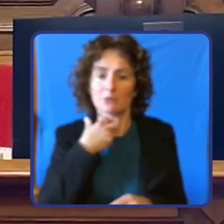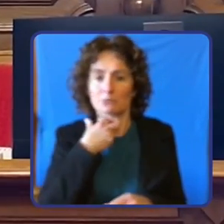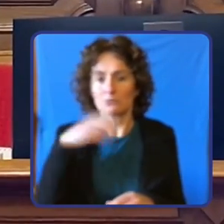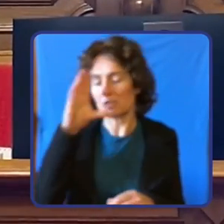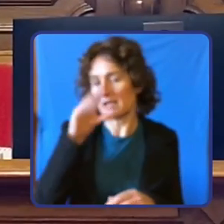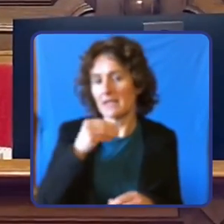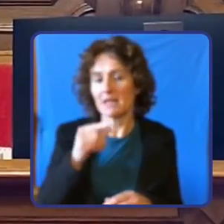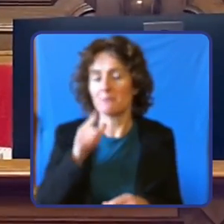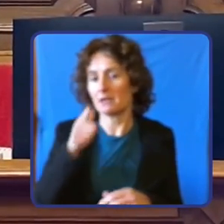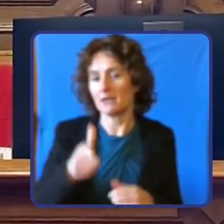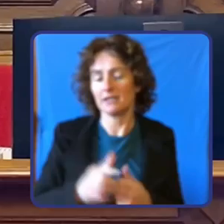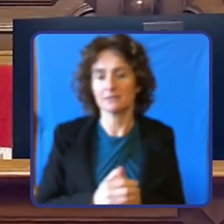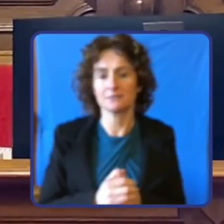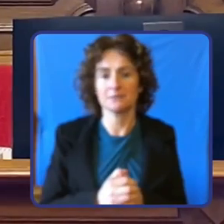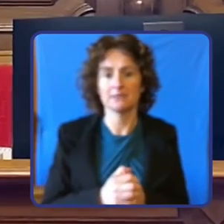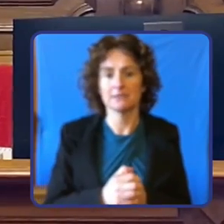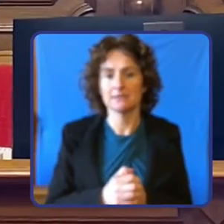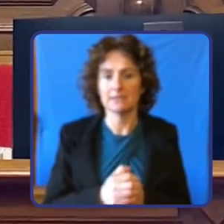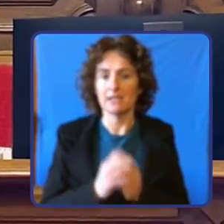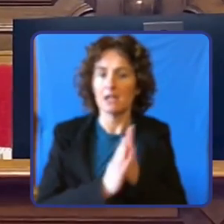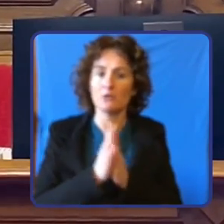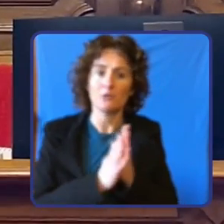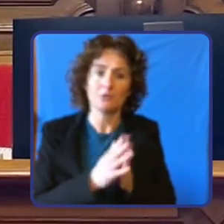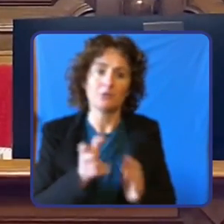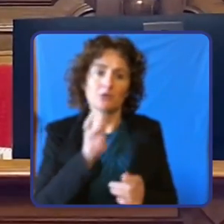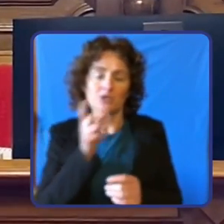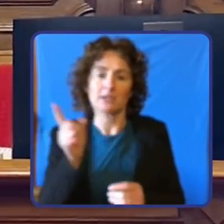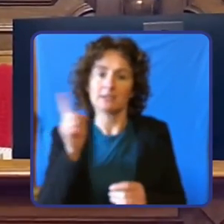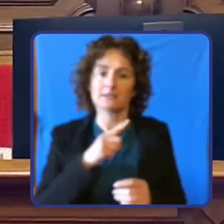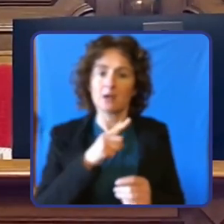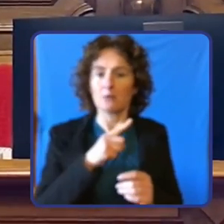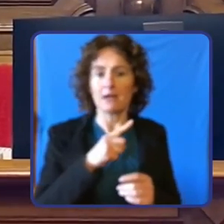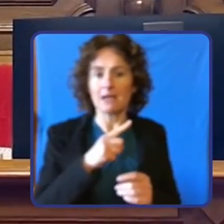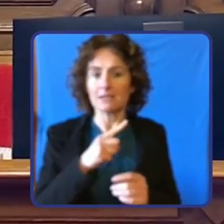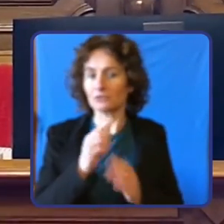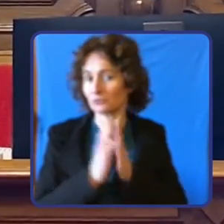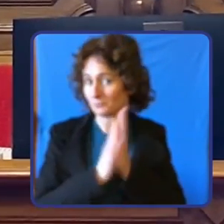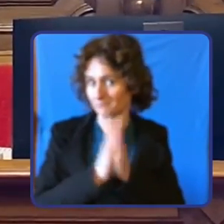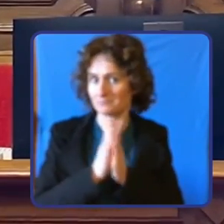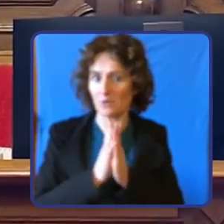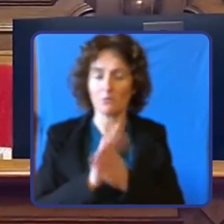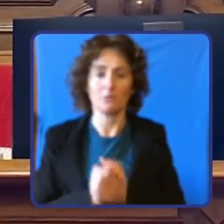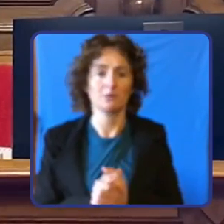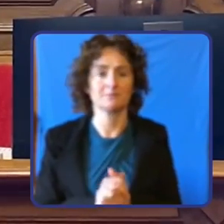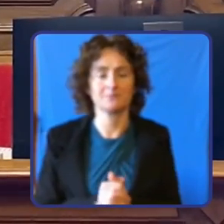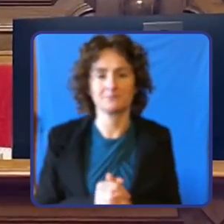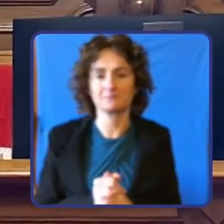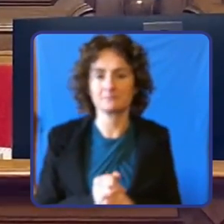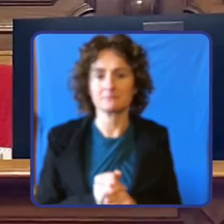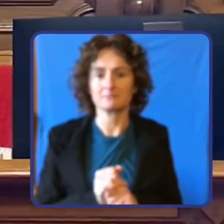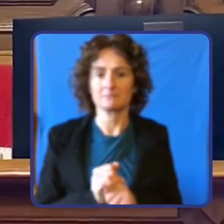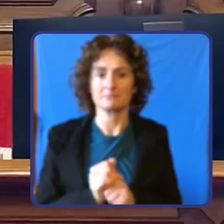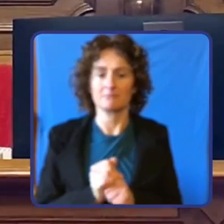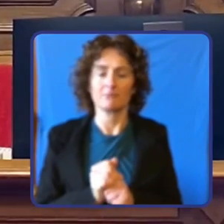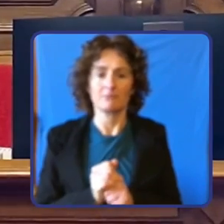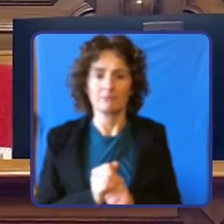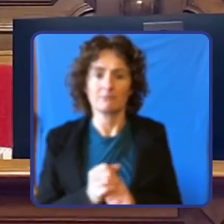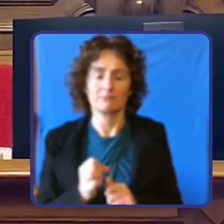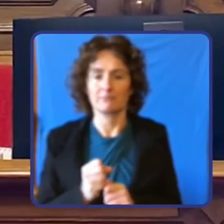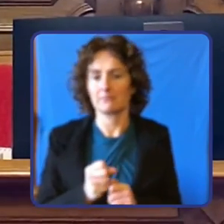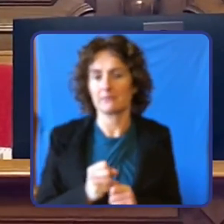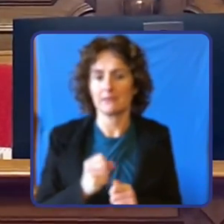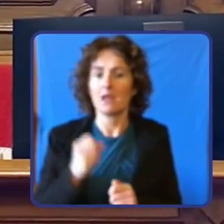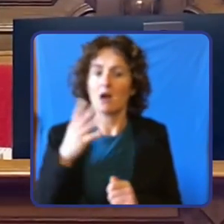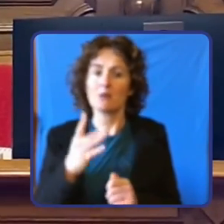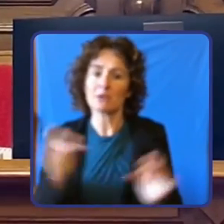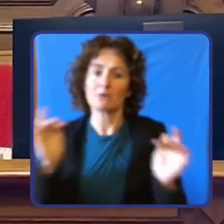No, úgyhogy örülök, hogy Cseri Tamás ilyen jót szórakozik ezen. Igen, valóban. Ezt mindig, amikor az ellenzék egymást szidja, az a Cseri